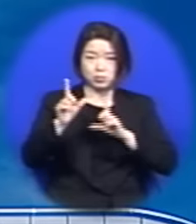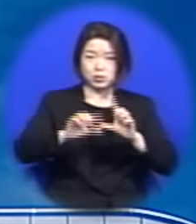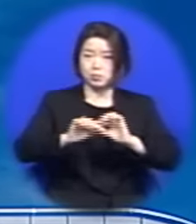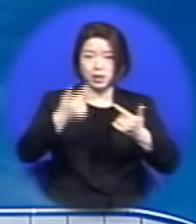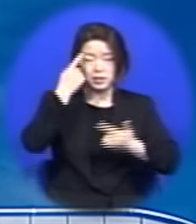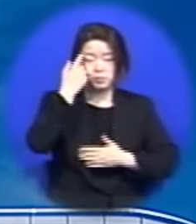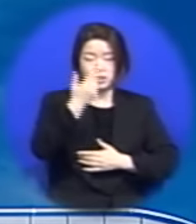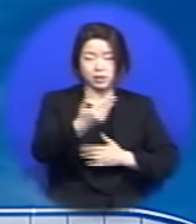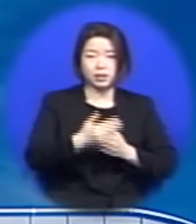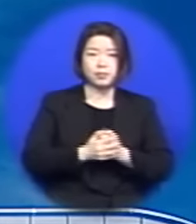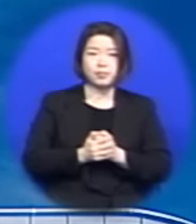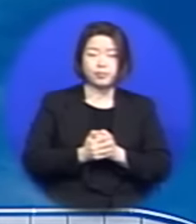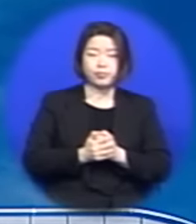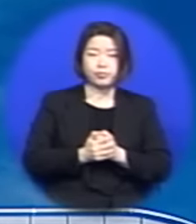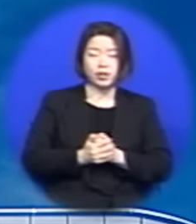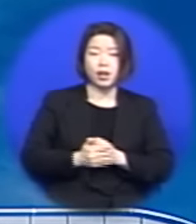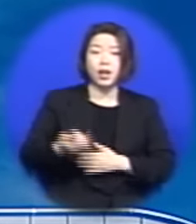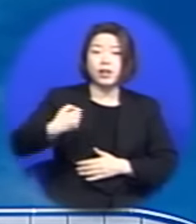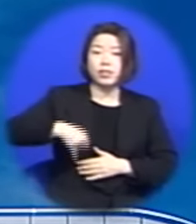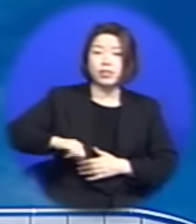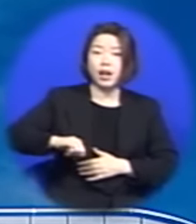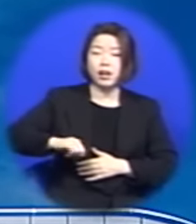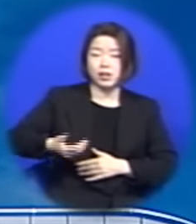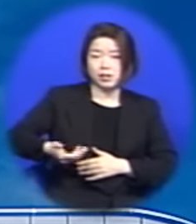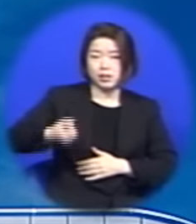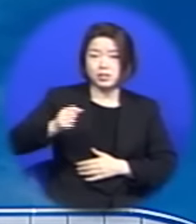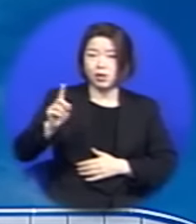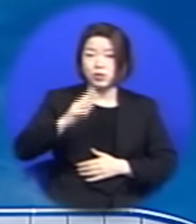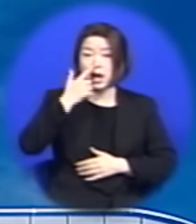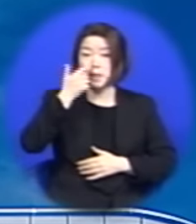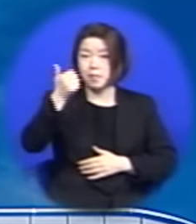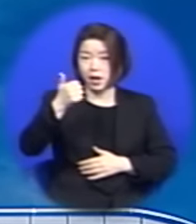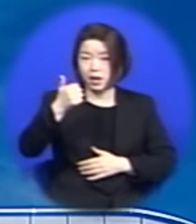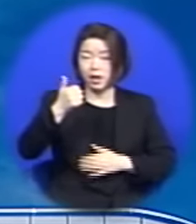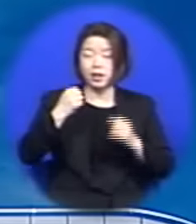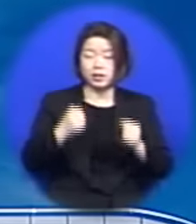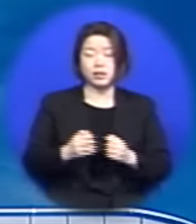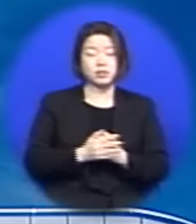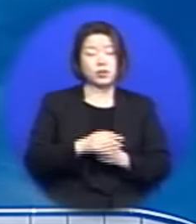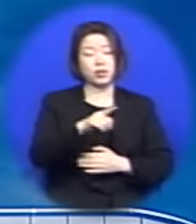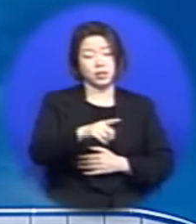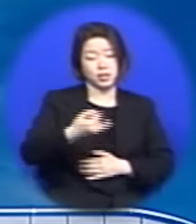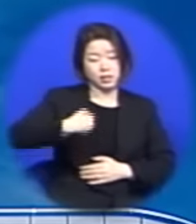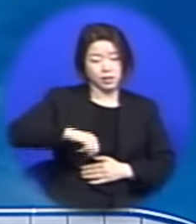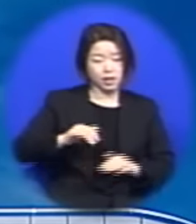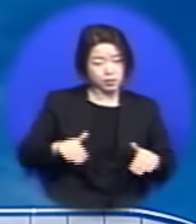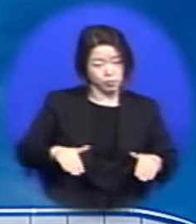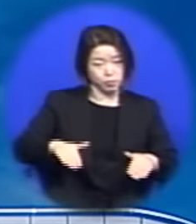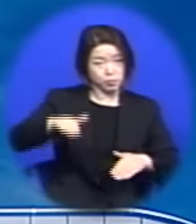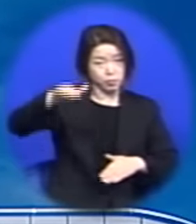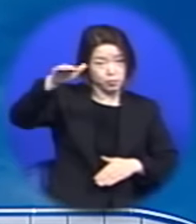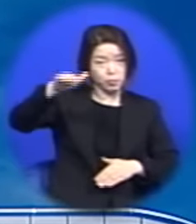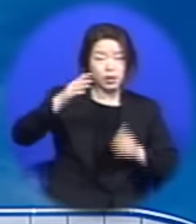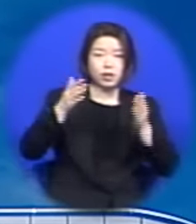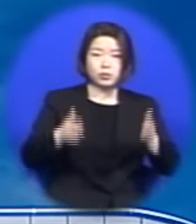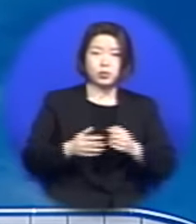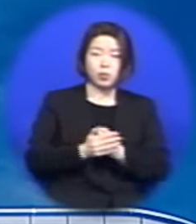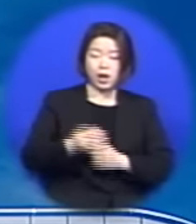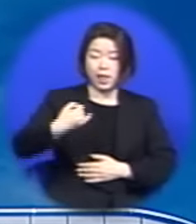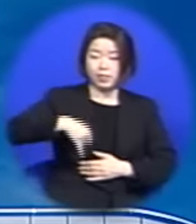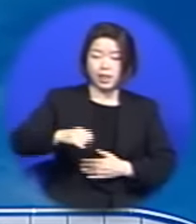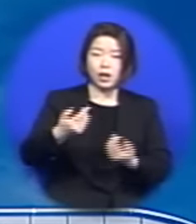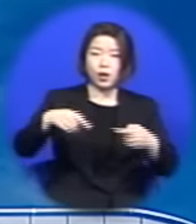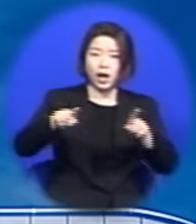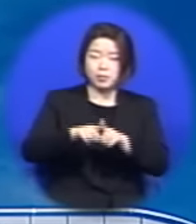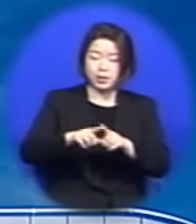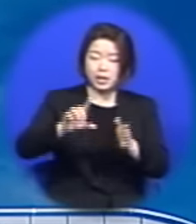내기가 딸을 둔 어느 아버지가 계신데이 딸이 자라는 동안에 딸과 시간을 못